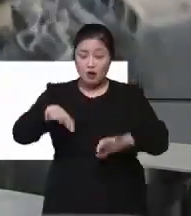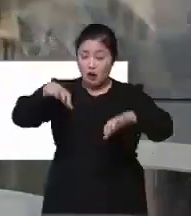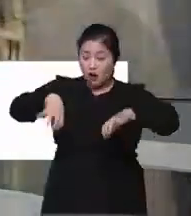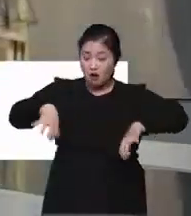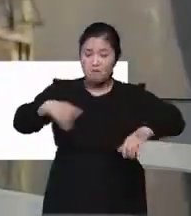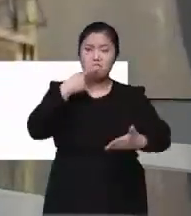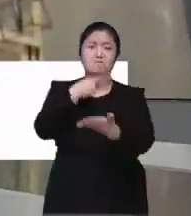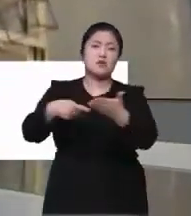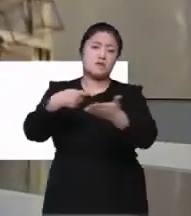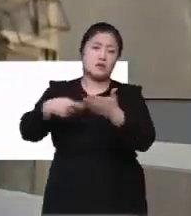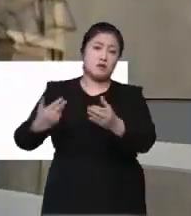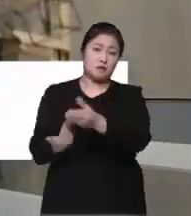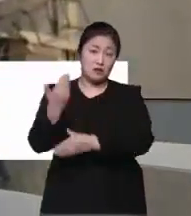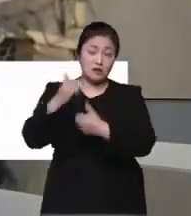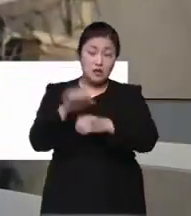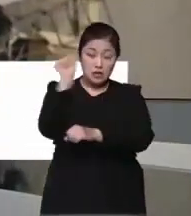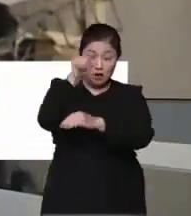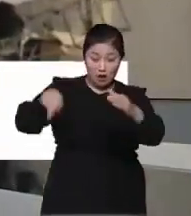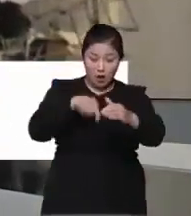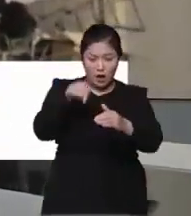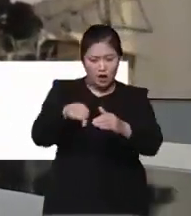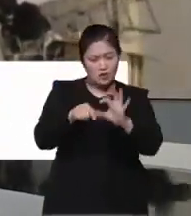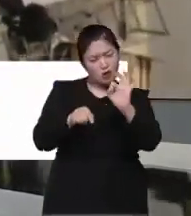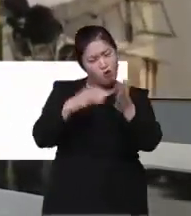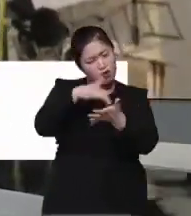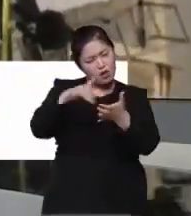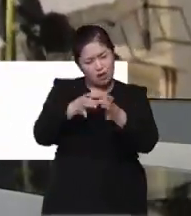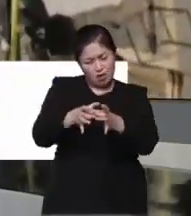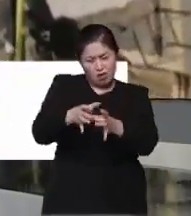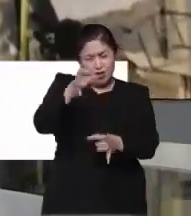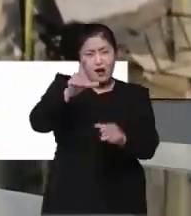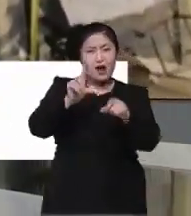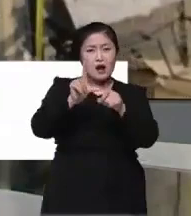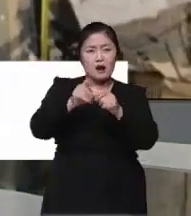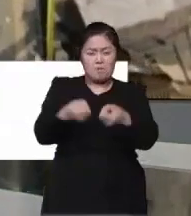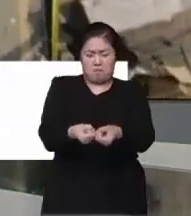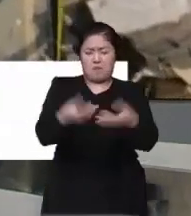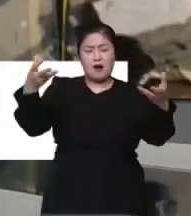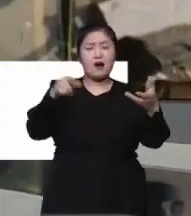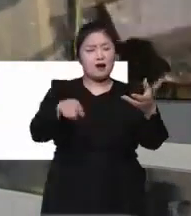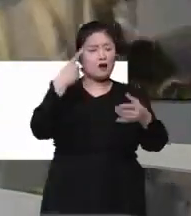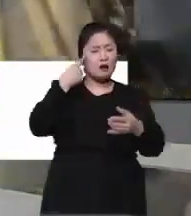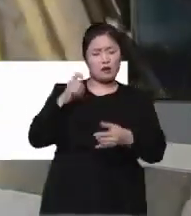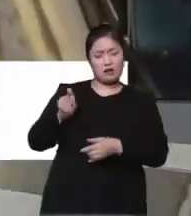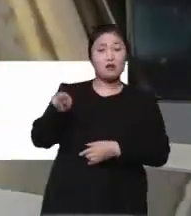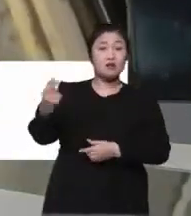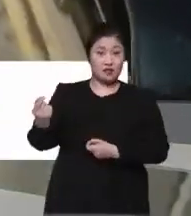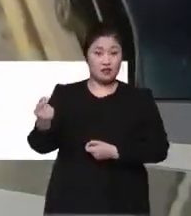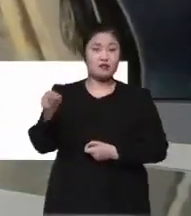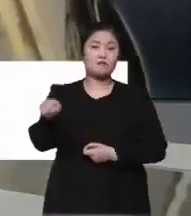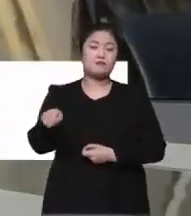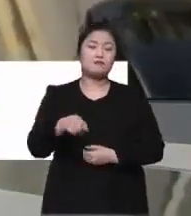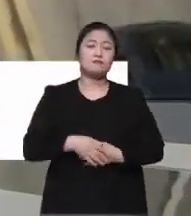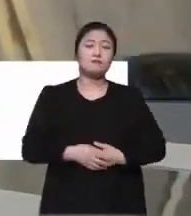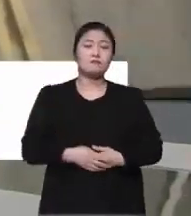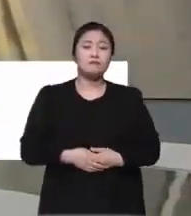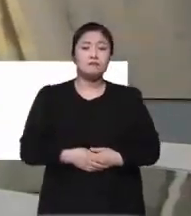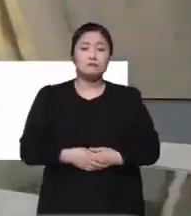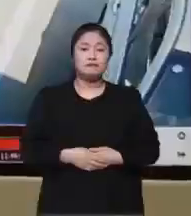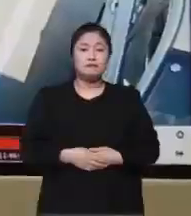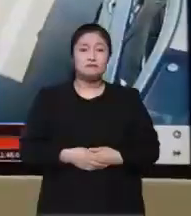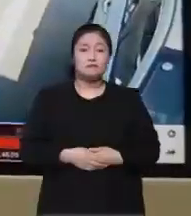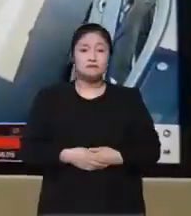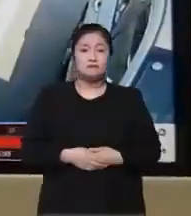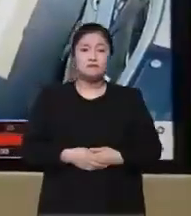피해를 입었습니다. 이 차량 안에 있던 10여 개의 휴대용 부탄가스가 폭발한 것으로 추정됩니다. 이준호 기자입니다.